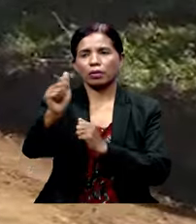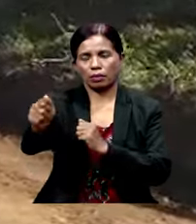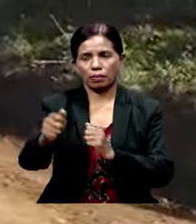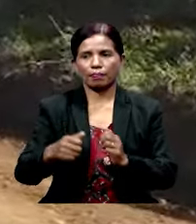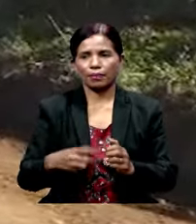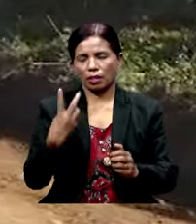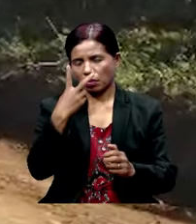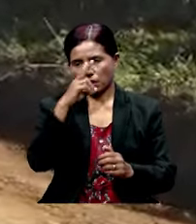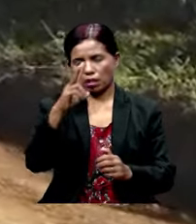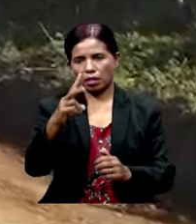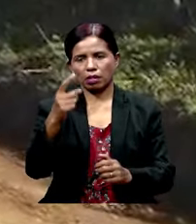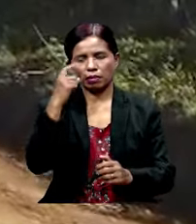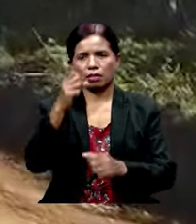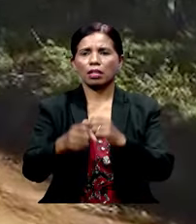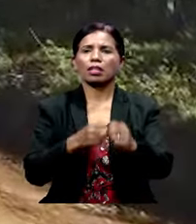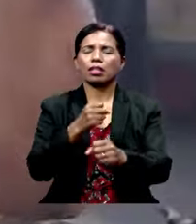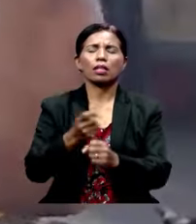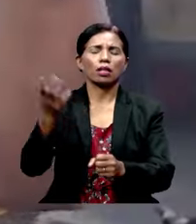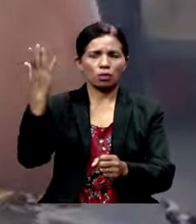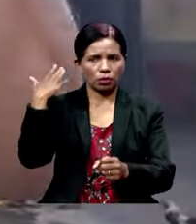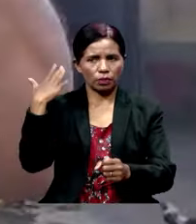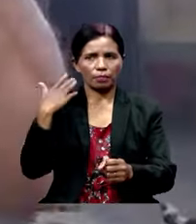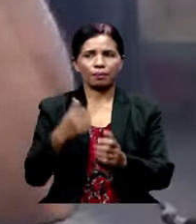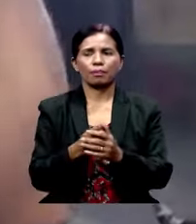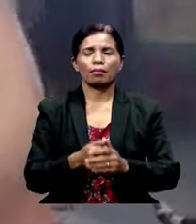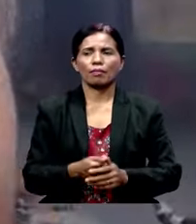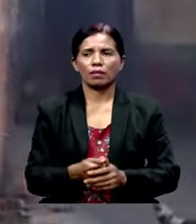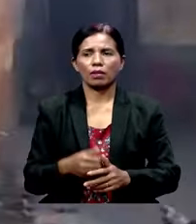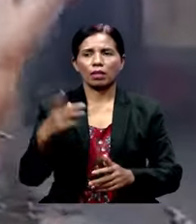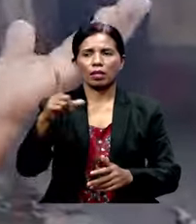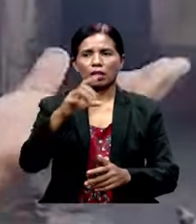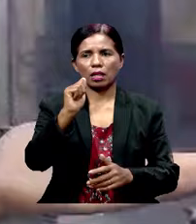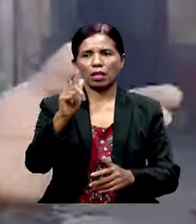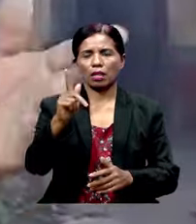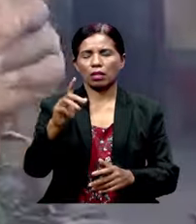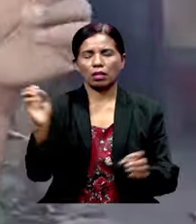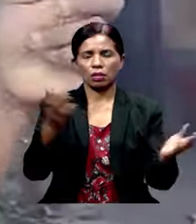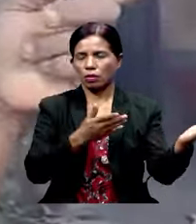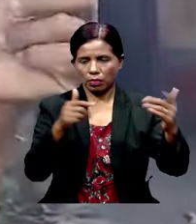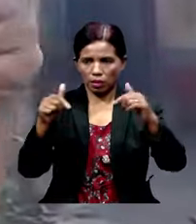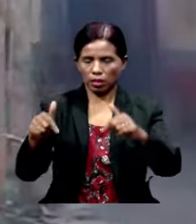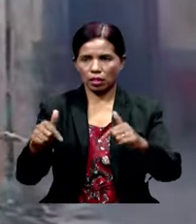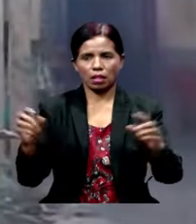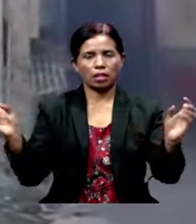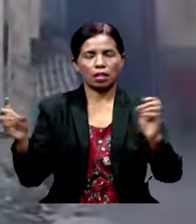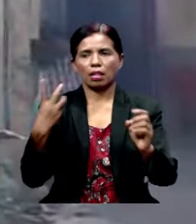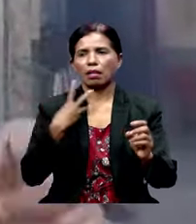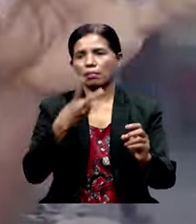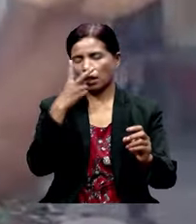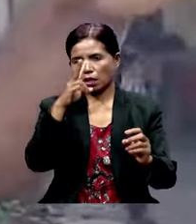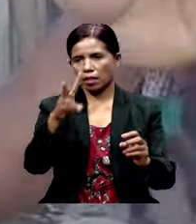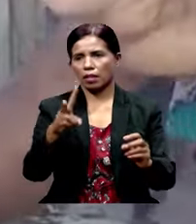rasi desde tinang kutuk ba be ida be yala kuli atau dada maine lazadi ang are det maka